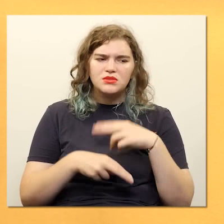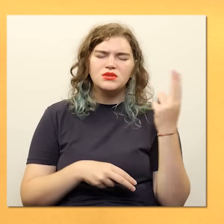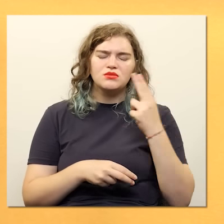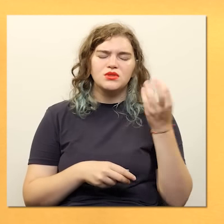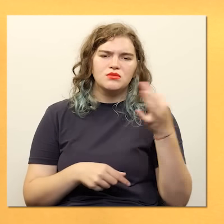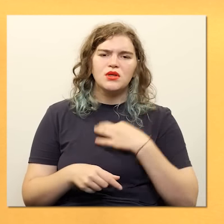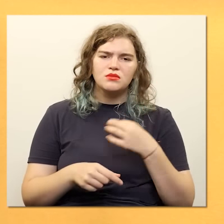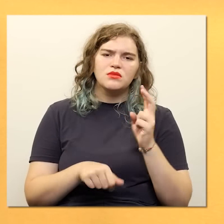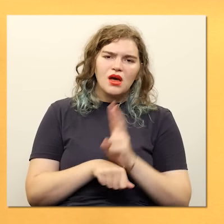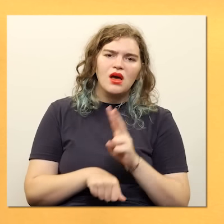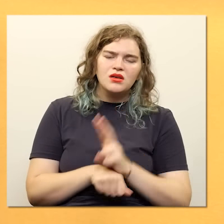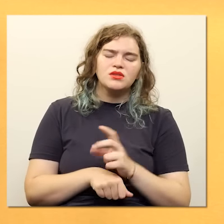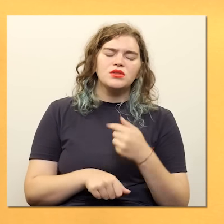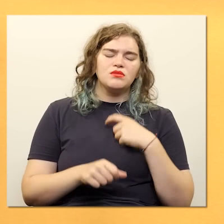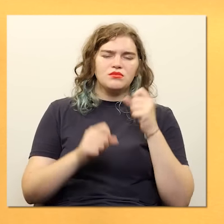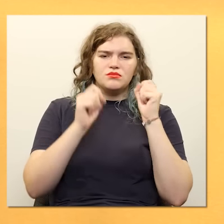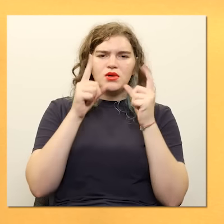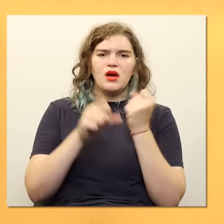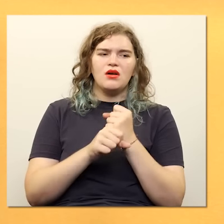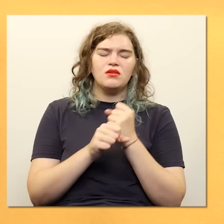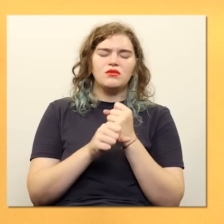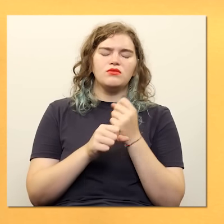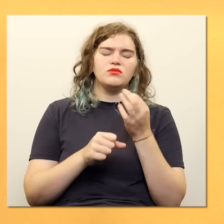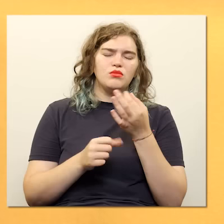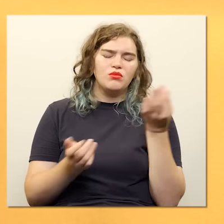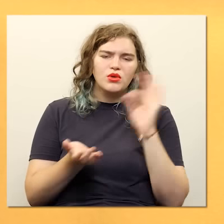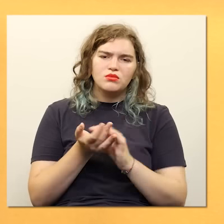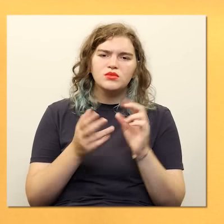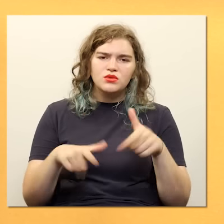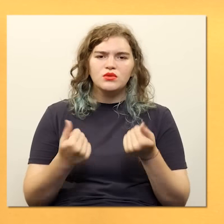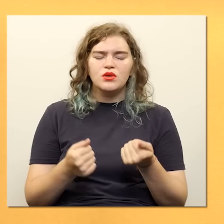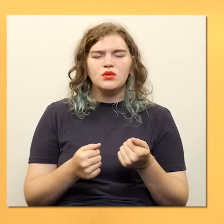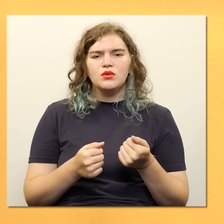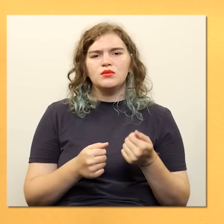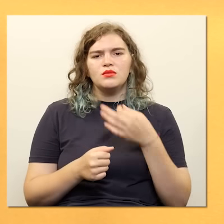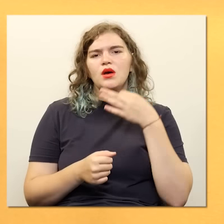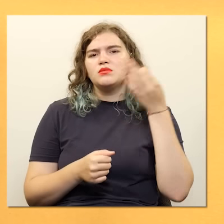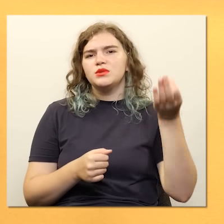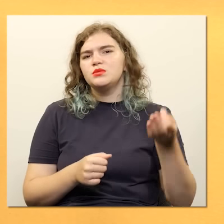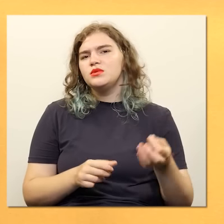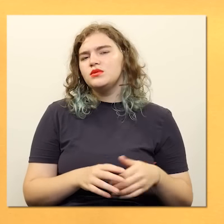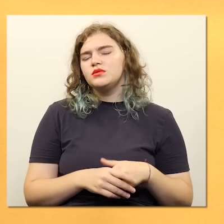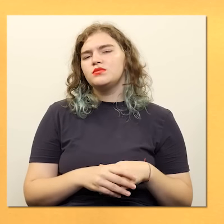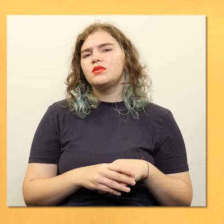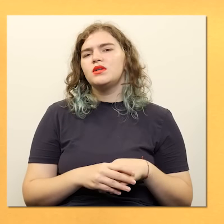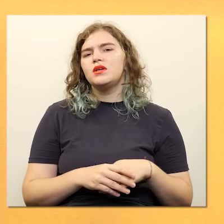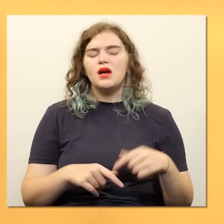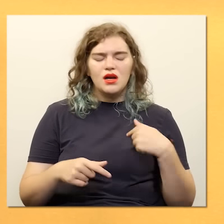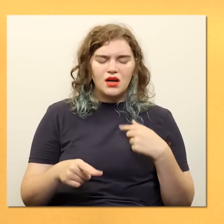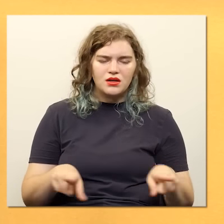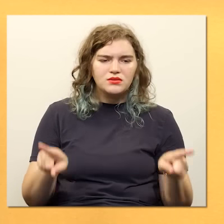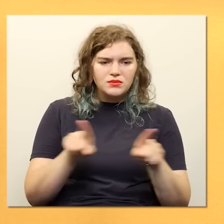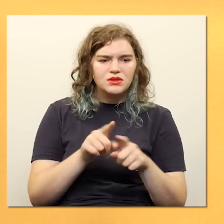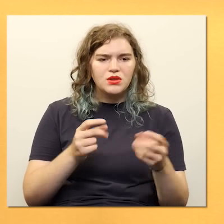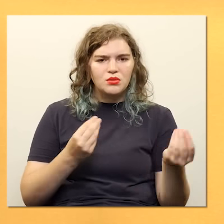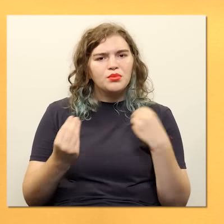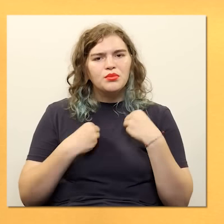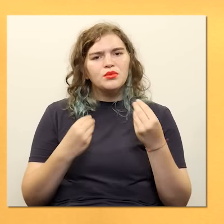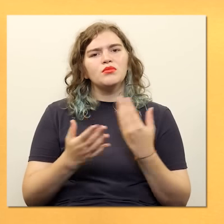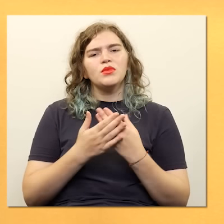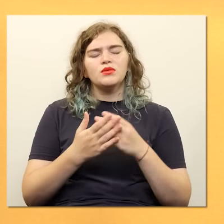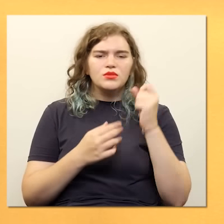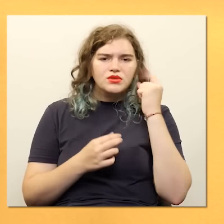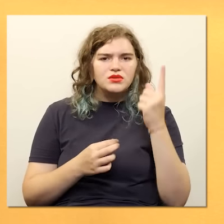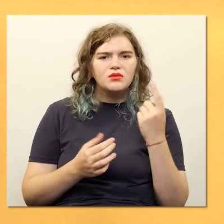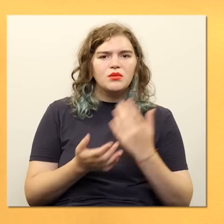Dumnezeu. Și atunci m-am trezit și am făcut o juruință și am zis: Doamne, în așa fel să mă echipez